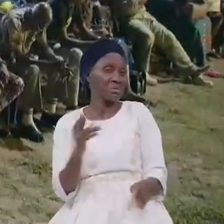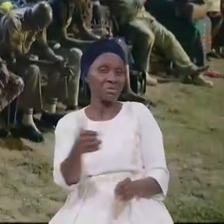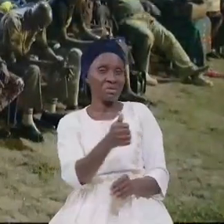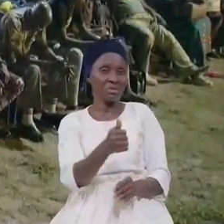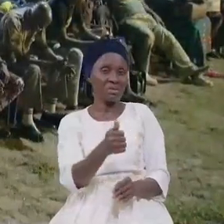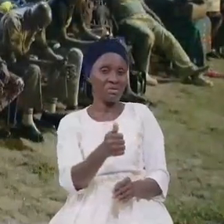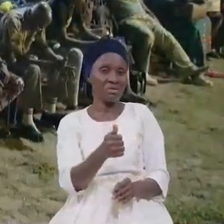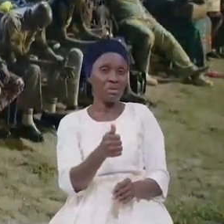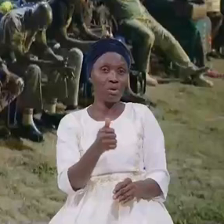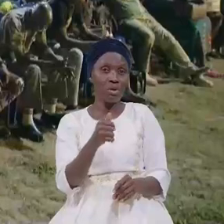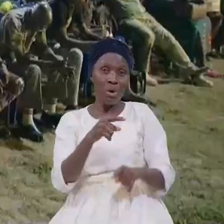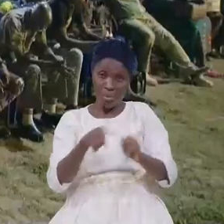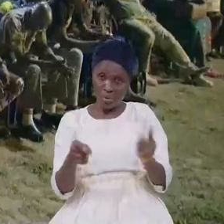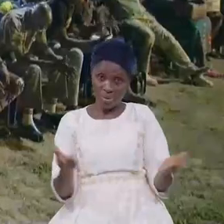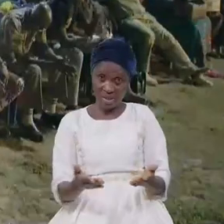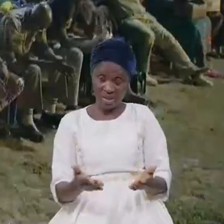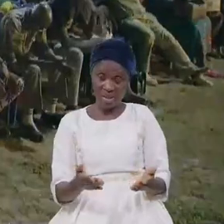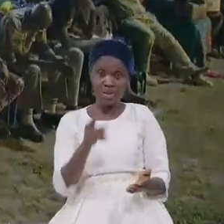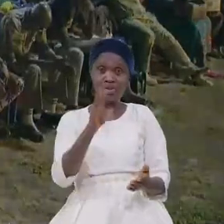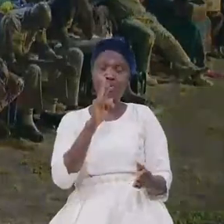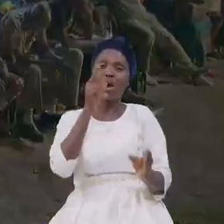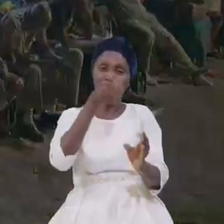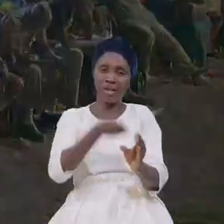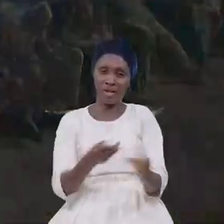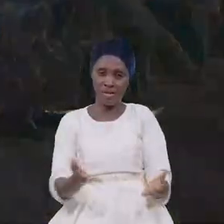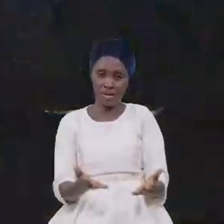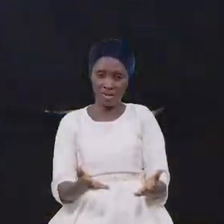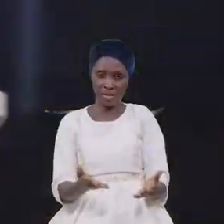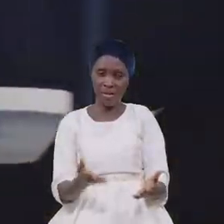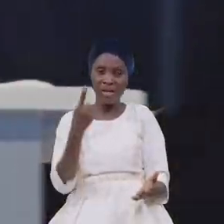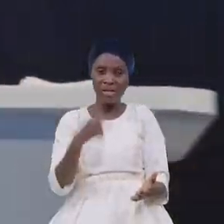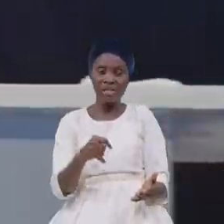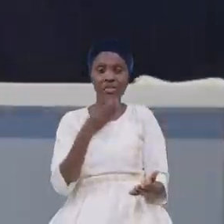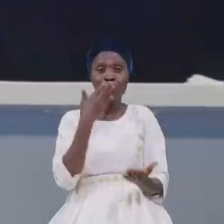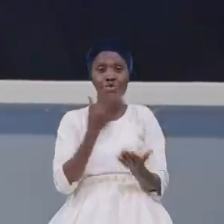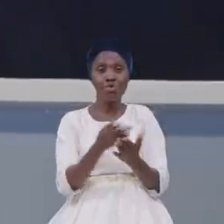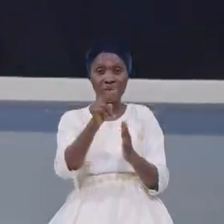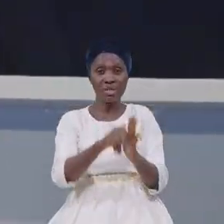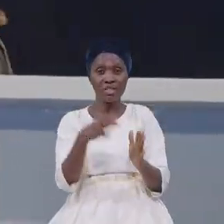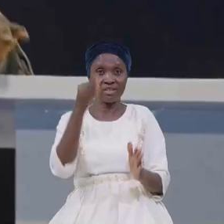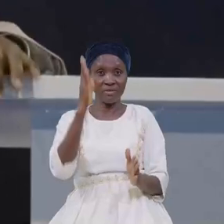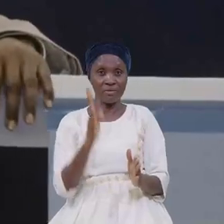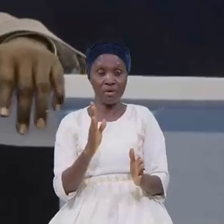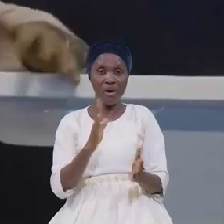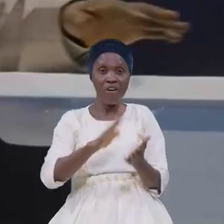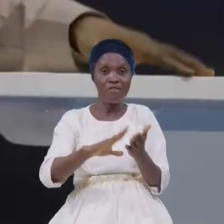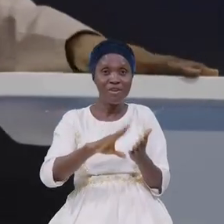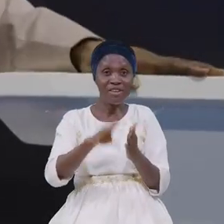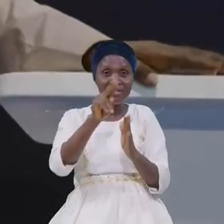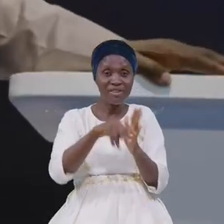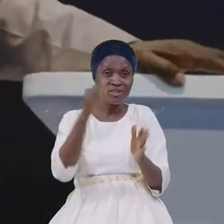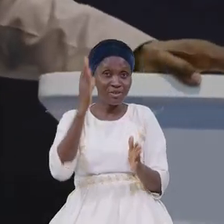Vous avez à moins que vous dites que vous n'avez pas. La bonté de Dieu, le pardon de Dieu, tout